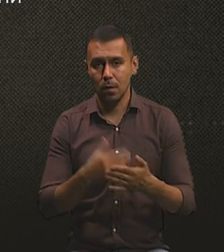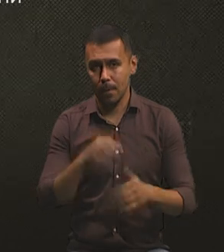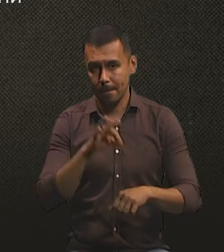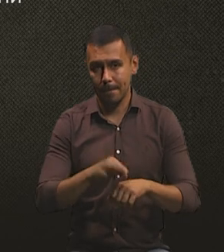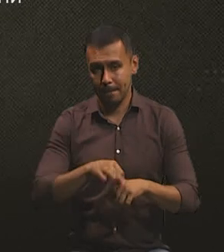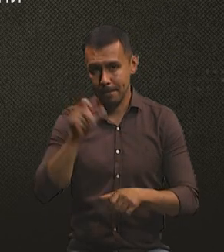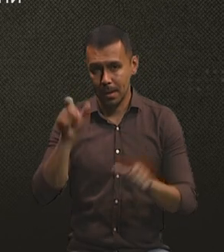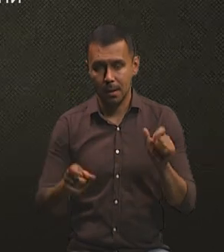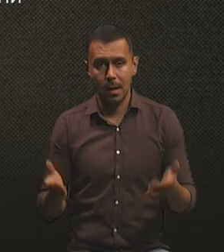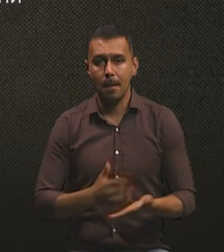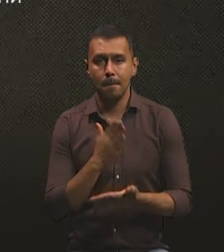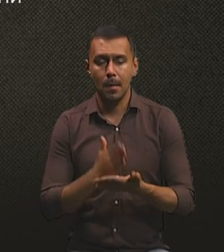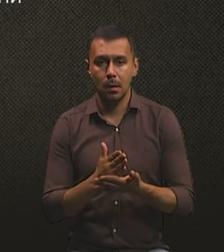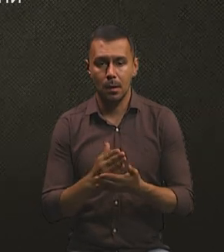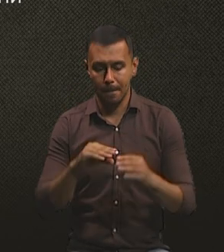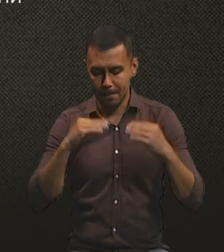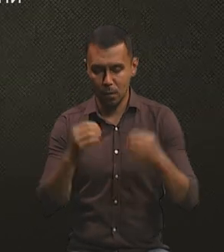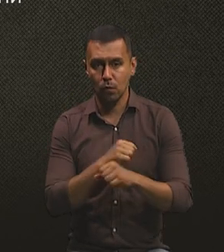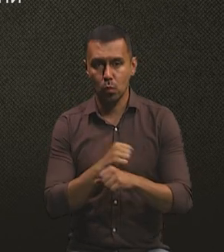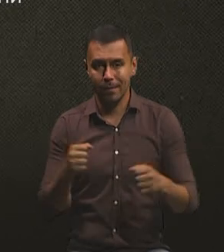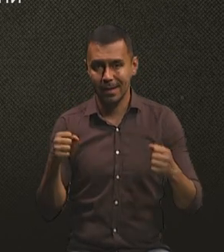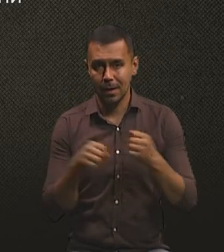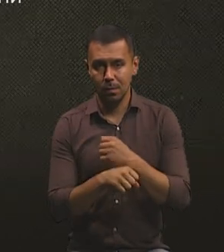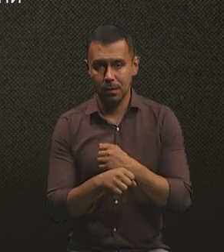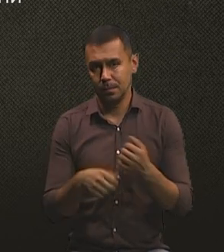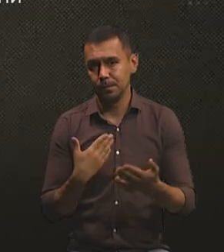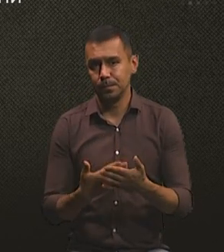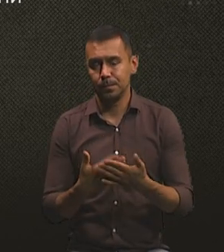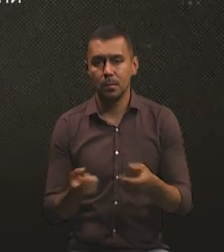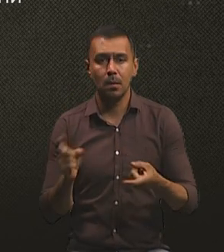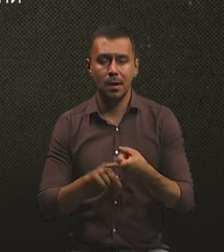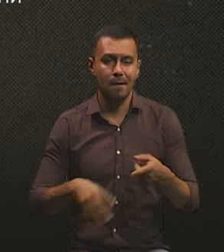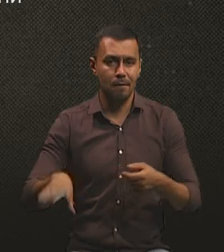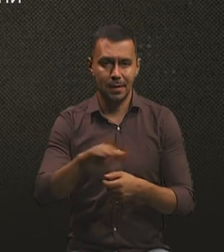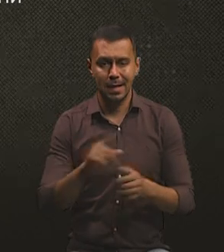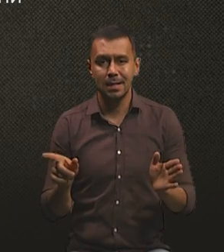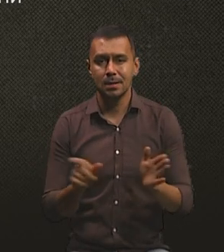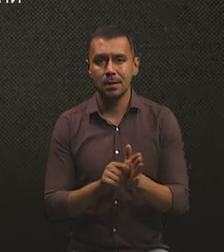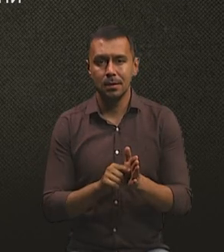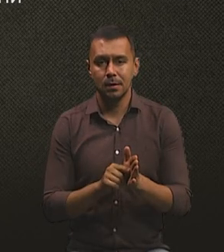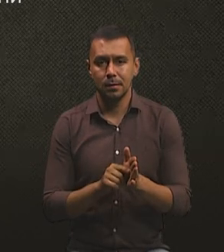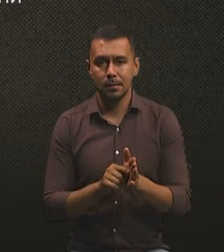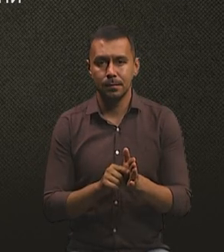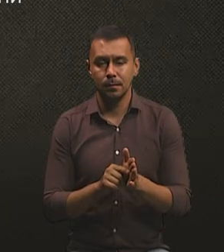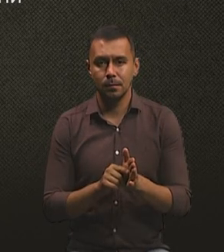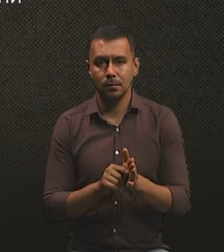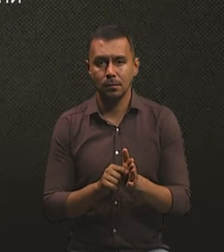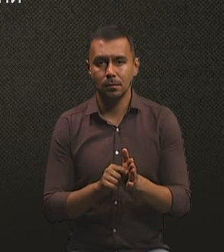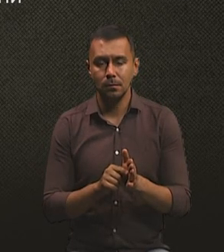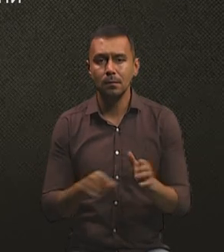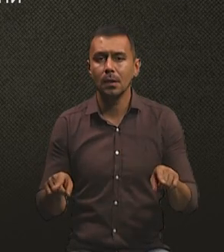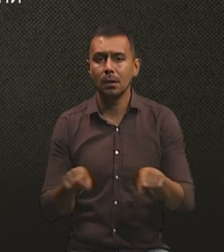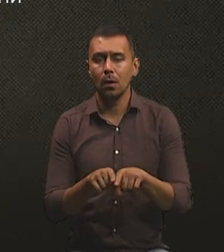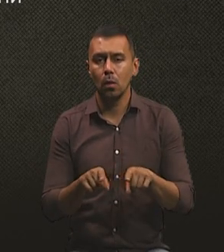пацієнтів, які мають мінно-вибухові травми, тобто пов'язані всі з війною.